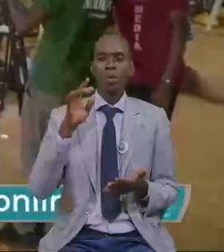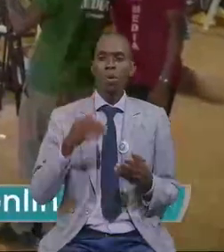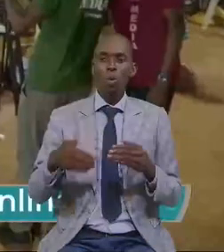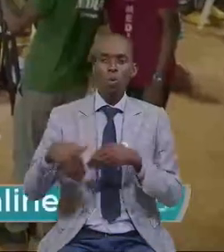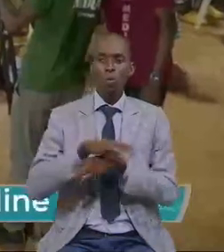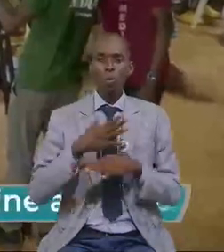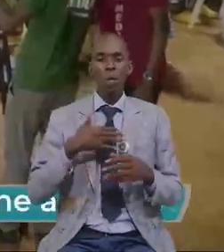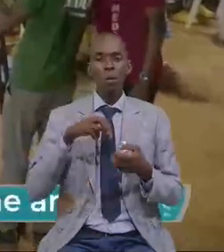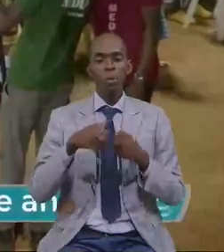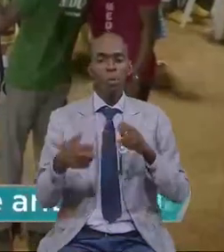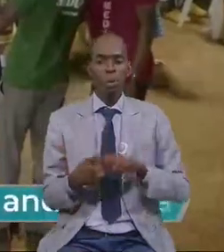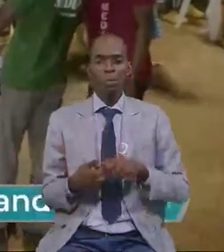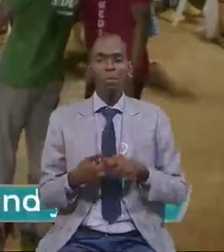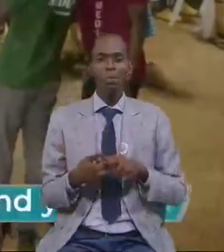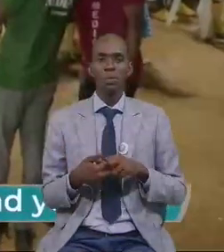dans mes problèmes.